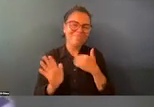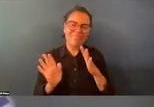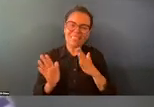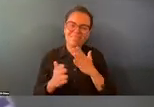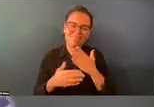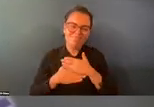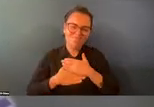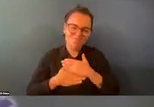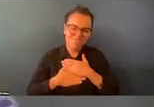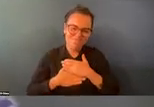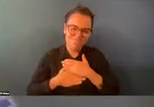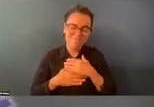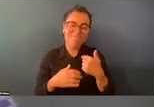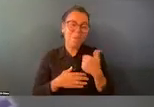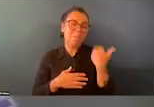Russian.